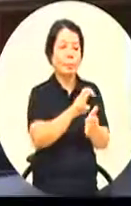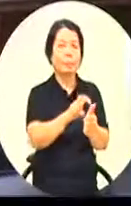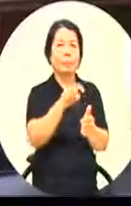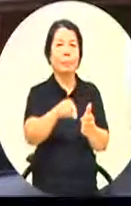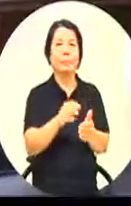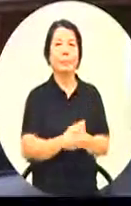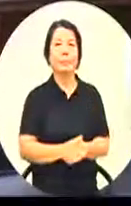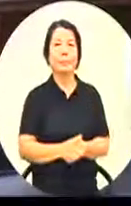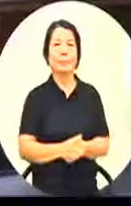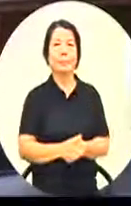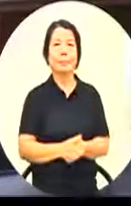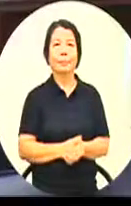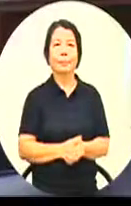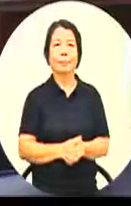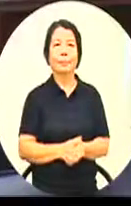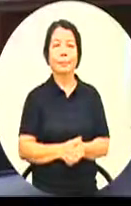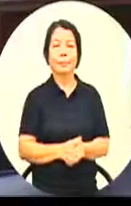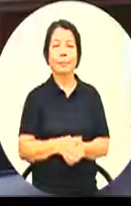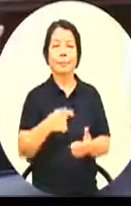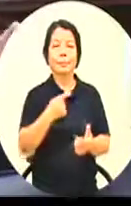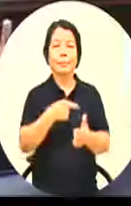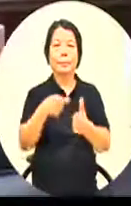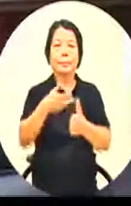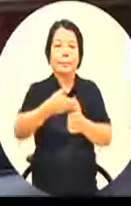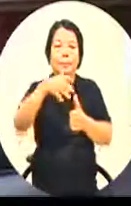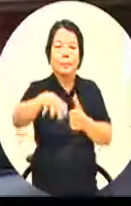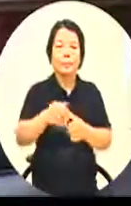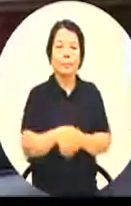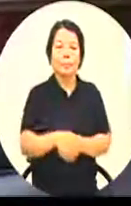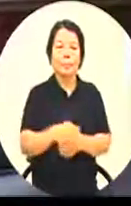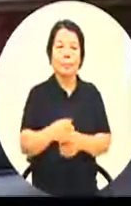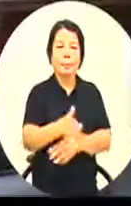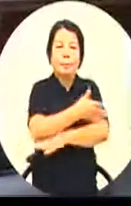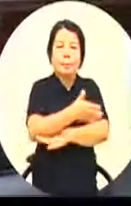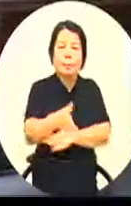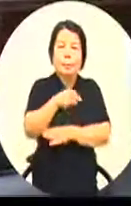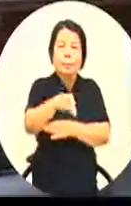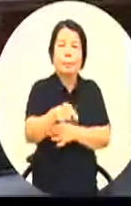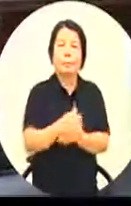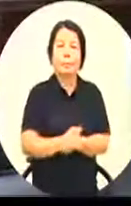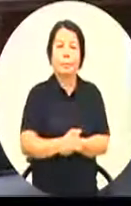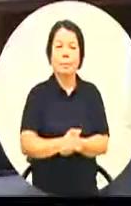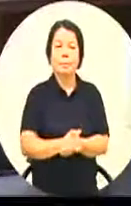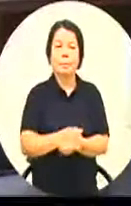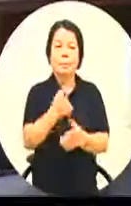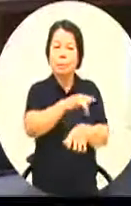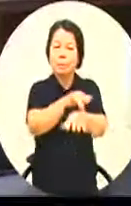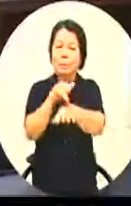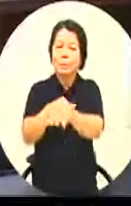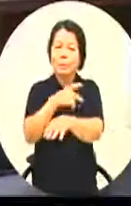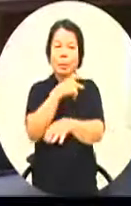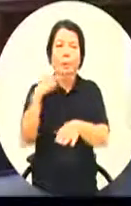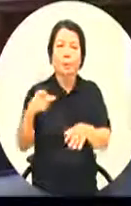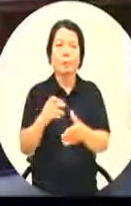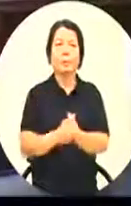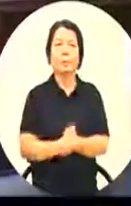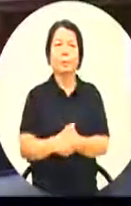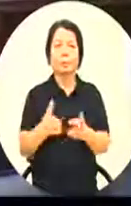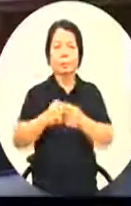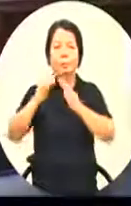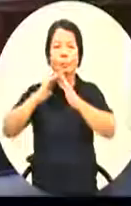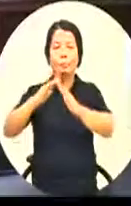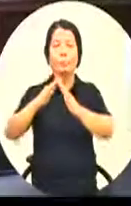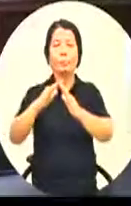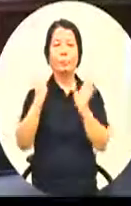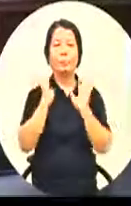让教育资源比较贫乏的乡下地区、偏乡地区，他们有机会接触英语，至少跟都市的小